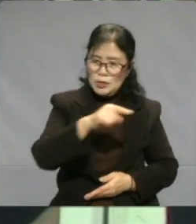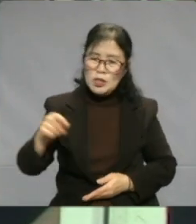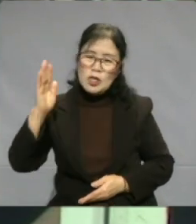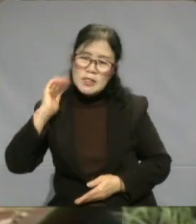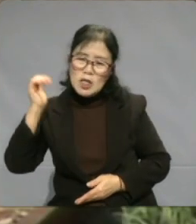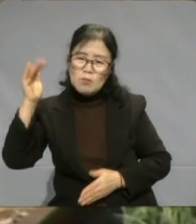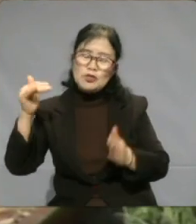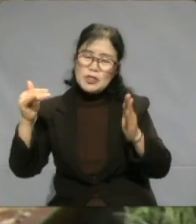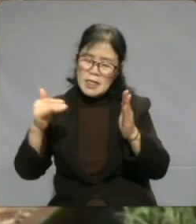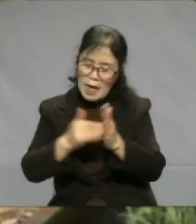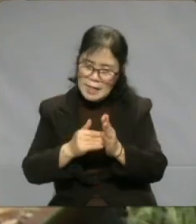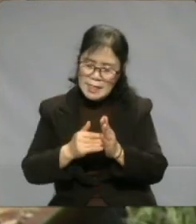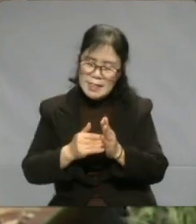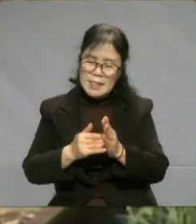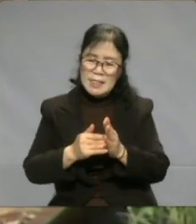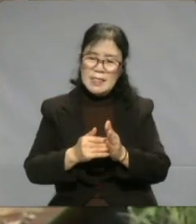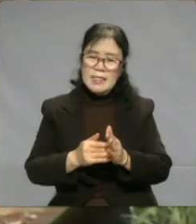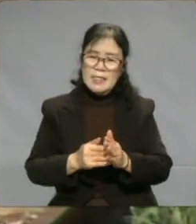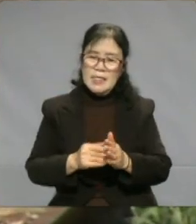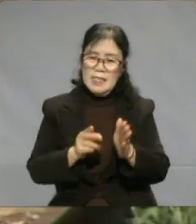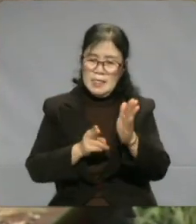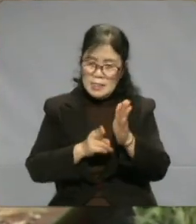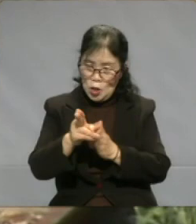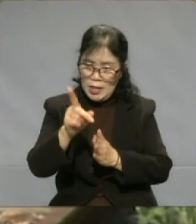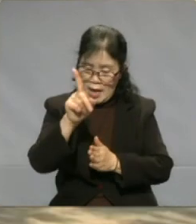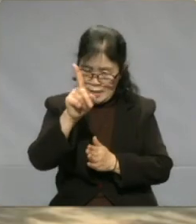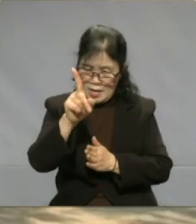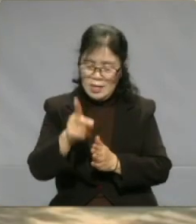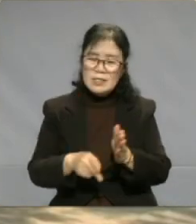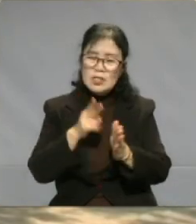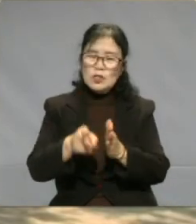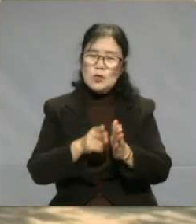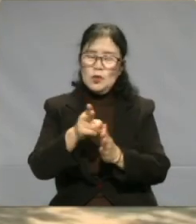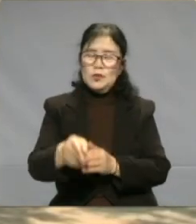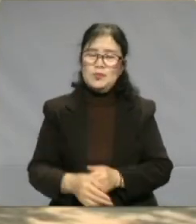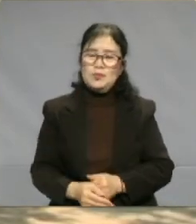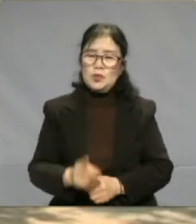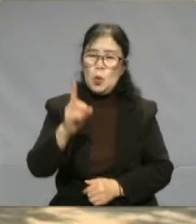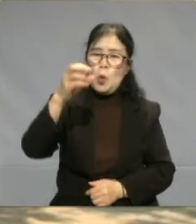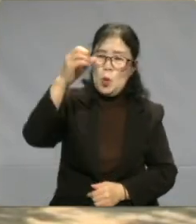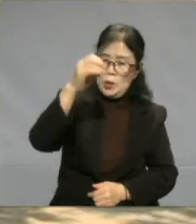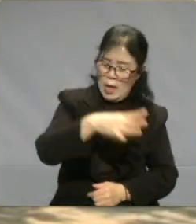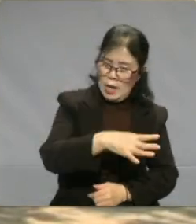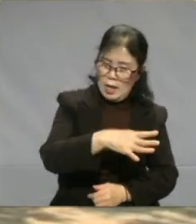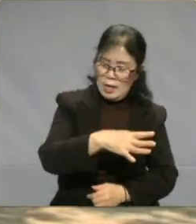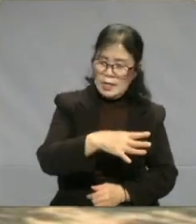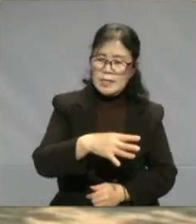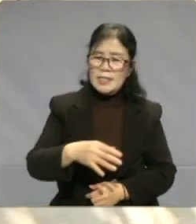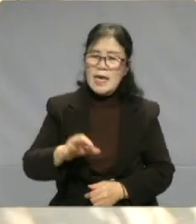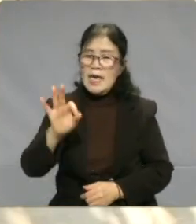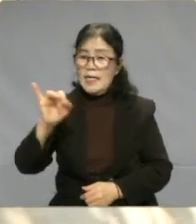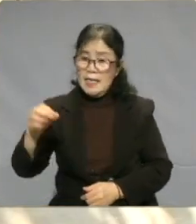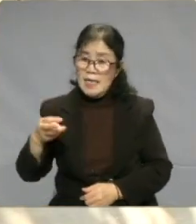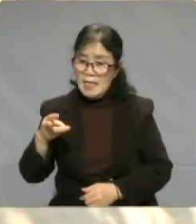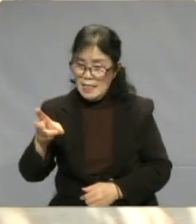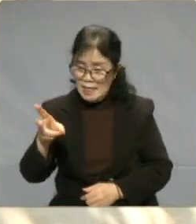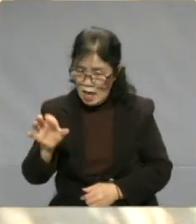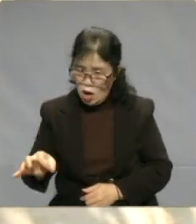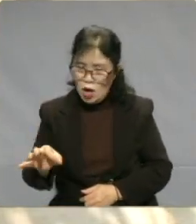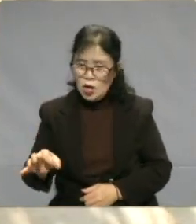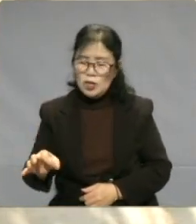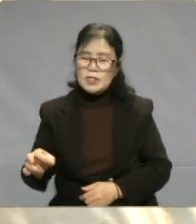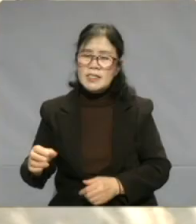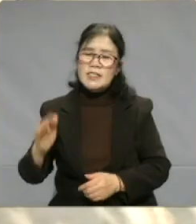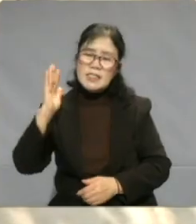의정부까지 32.1km를 단선으로 연결하는 철도로 고양 능곡, 원릉, 일영, 양주, 장흥,